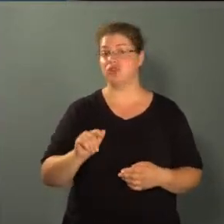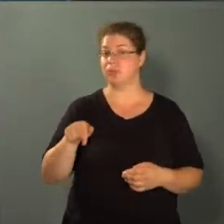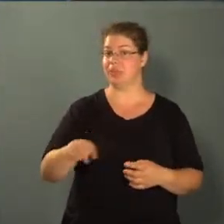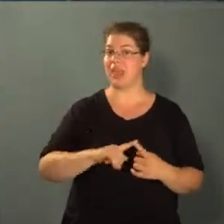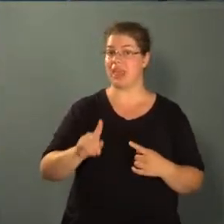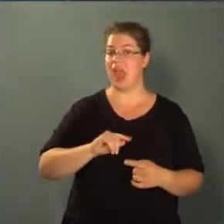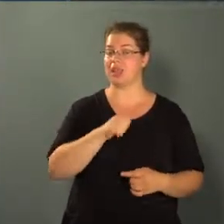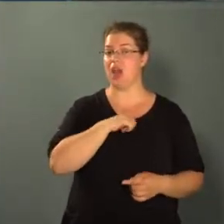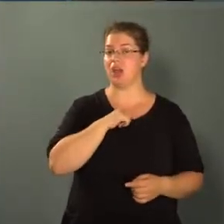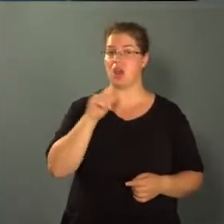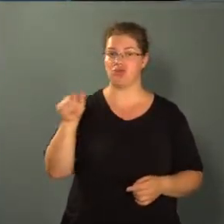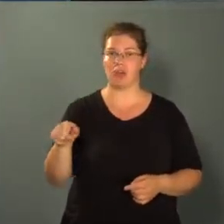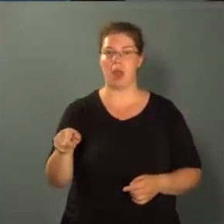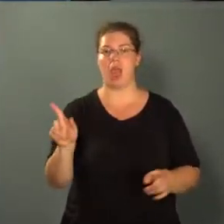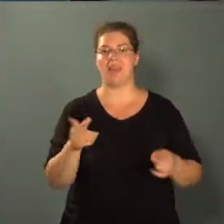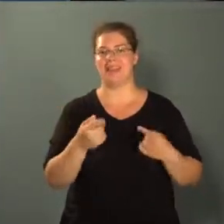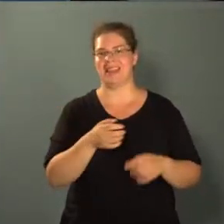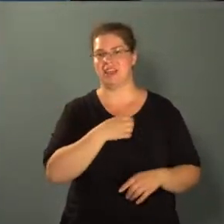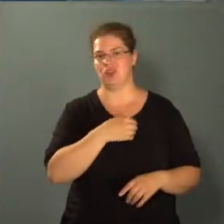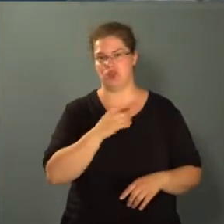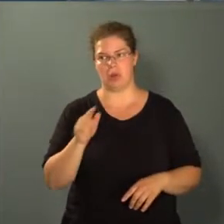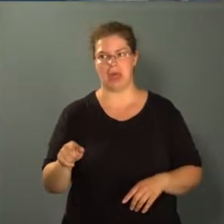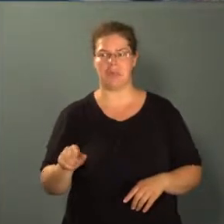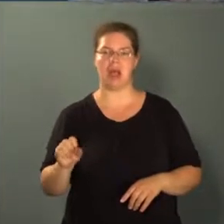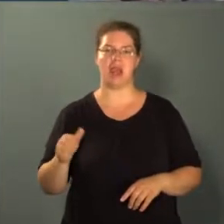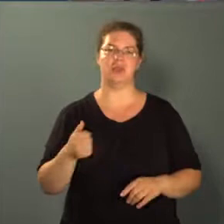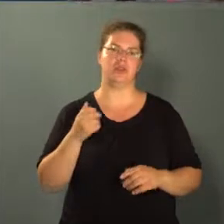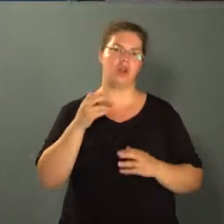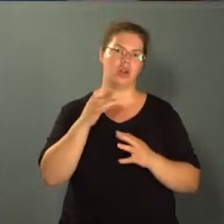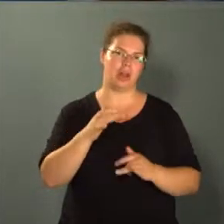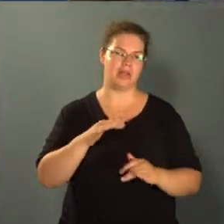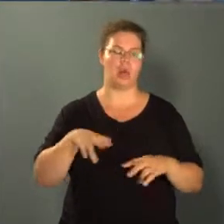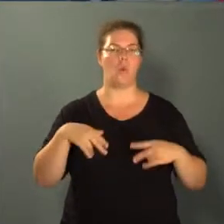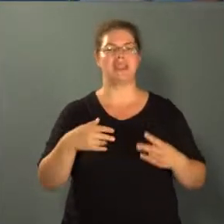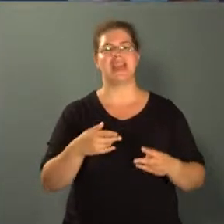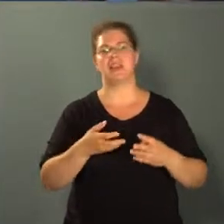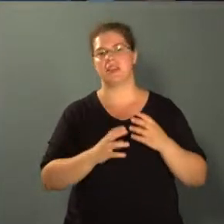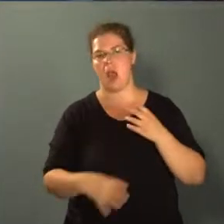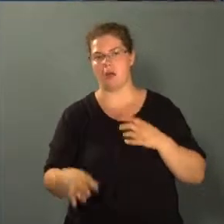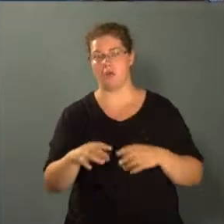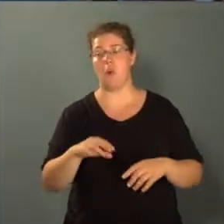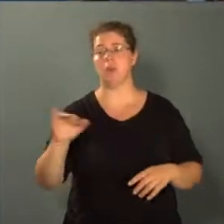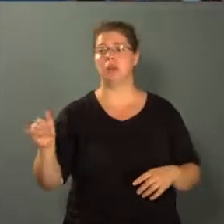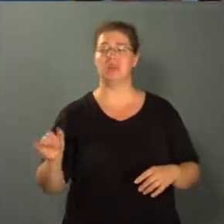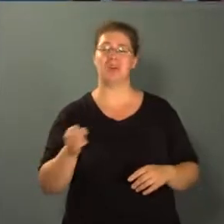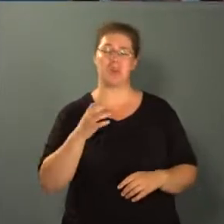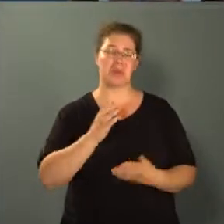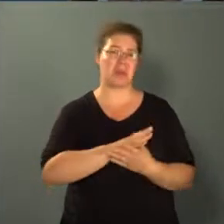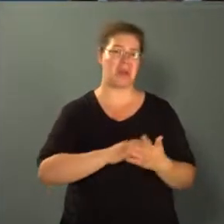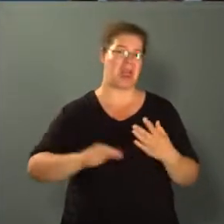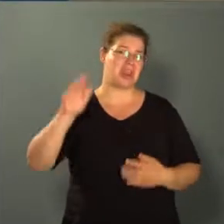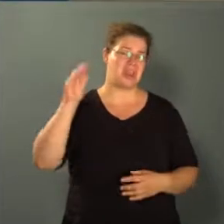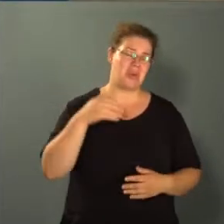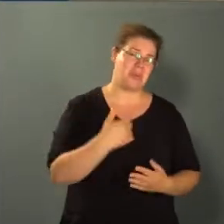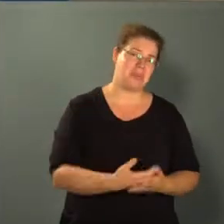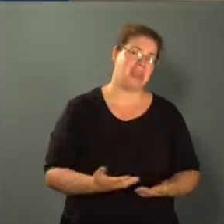járt a Grassiba, zenei iskolába, először klarinétozott, aztán szaxofonozott, és aztán, mikor már nagyobb